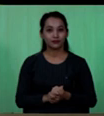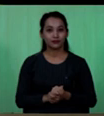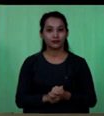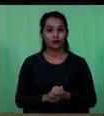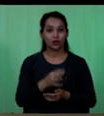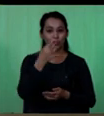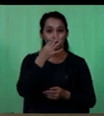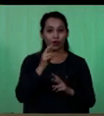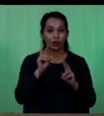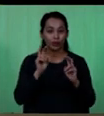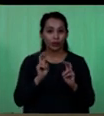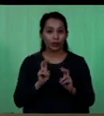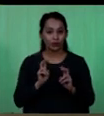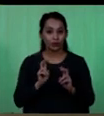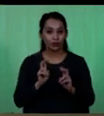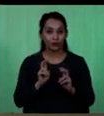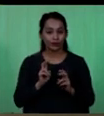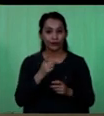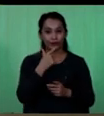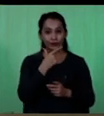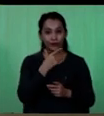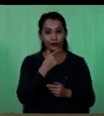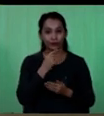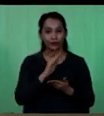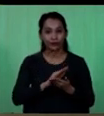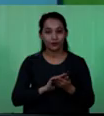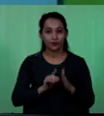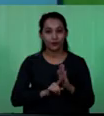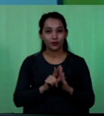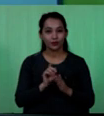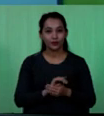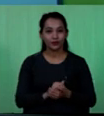O'tirish qoidalariga amal qilgan holda chiroyli o'tirib oling.